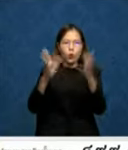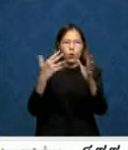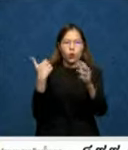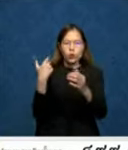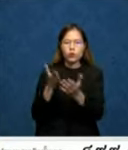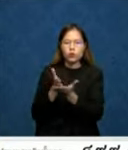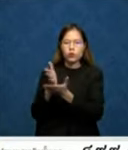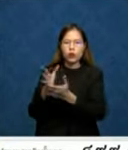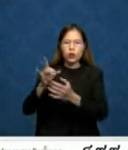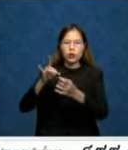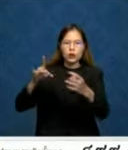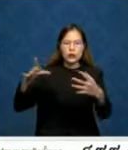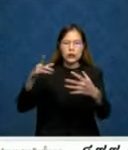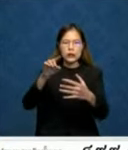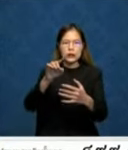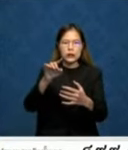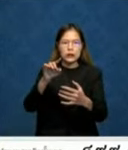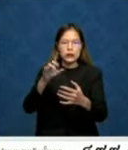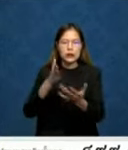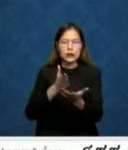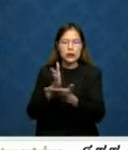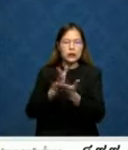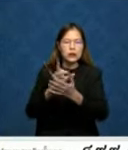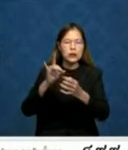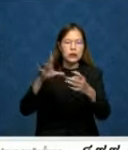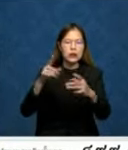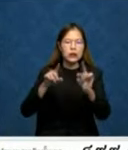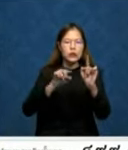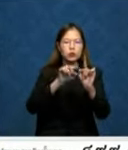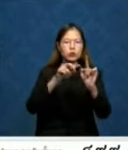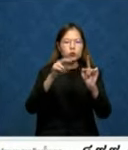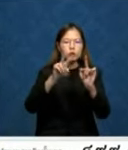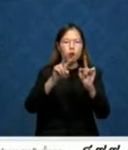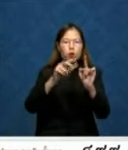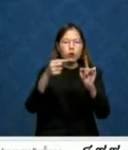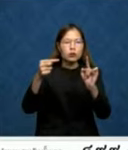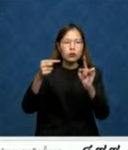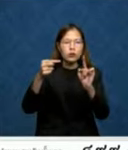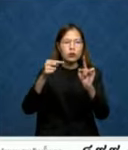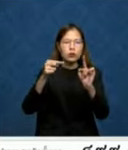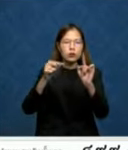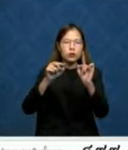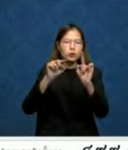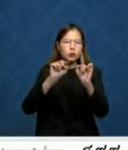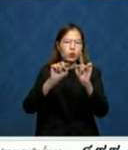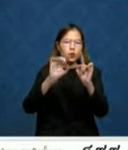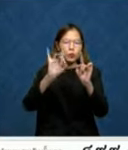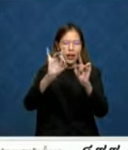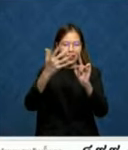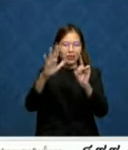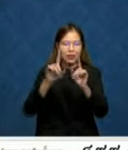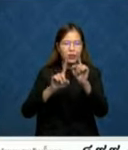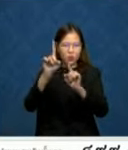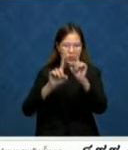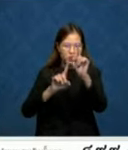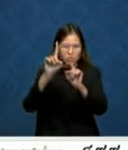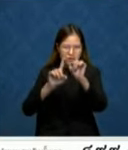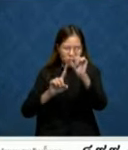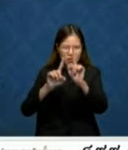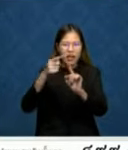านเอกสารที่ส่งให้วิปฝ่ายค้านนะครับชี้แจงว่า 1.2 ถึง 1.8% เป็นตัวเลขเดียวกับที่ประเมินตั้งแต่10เมษาย